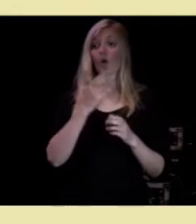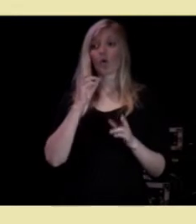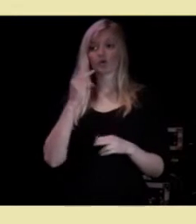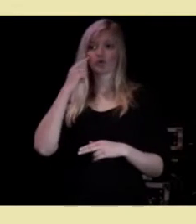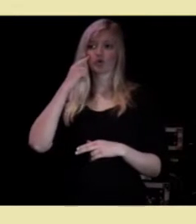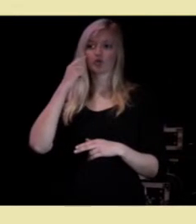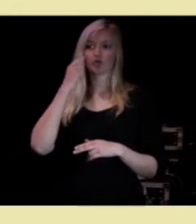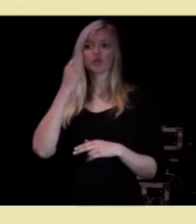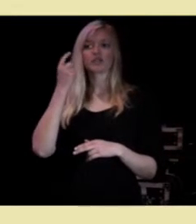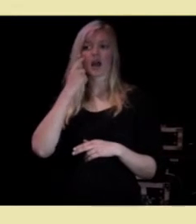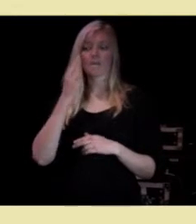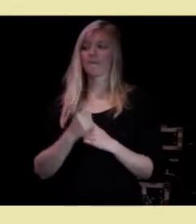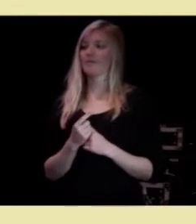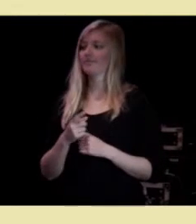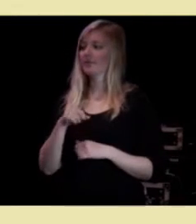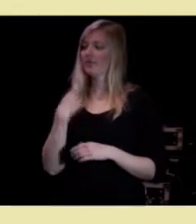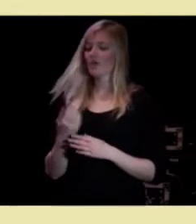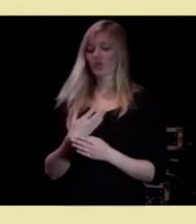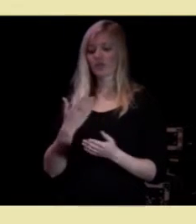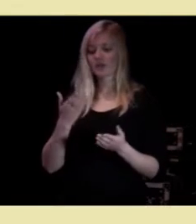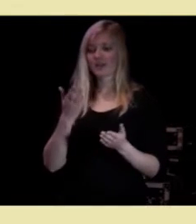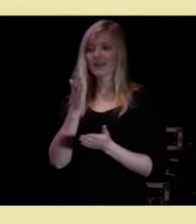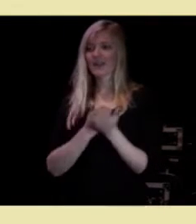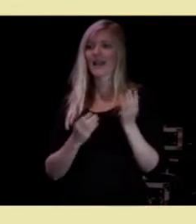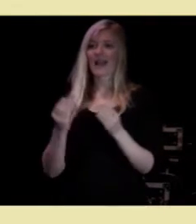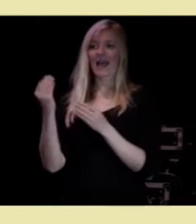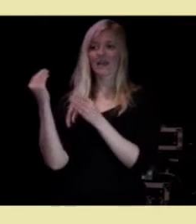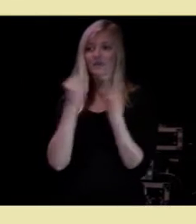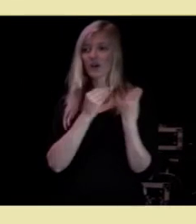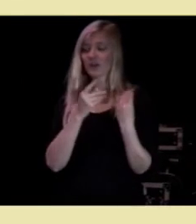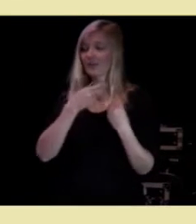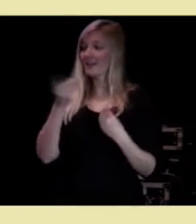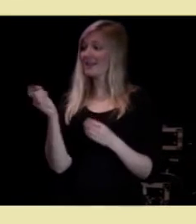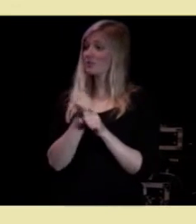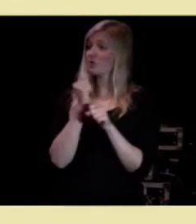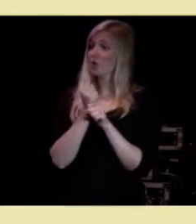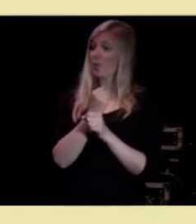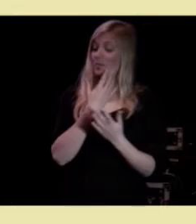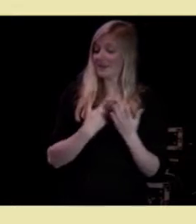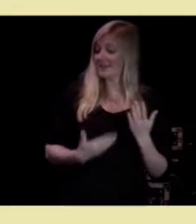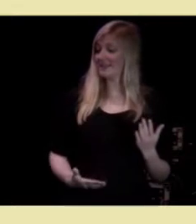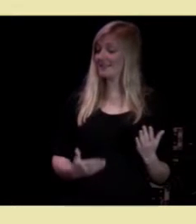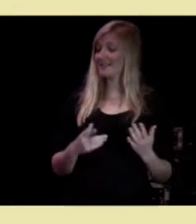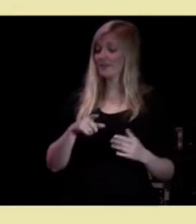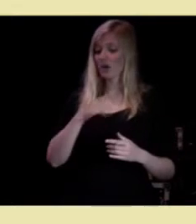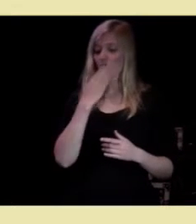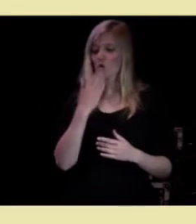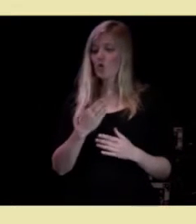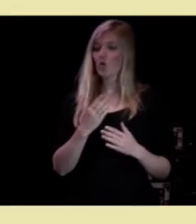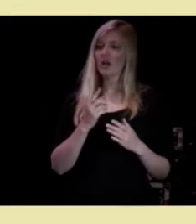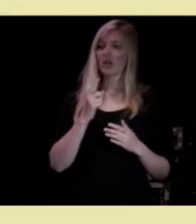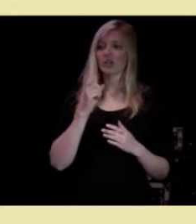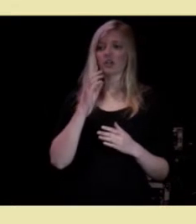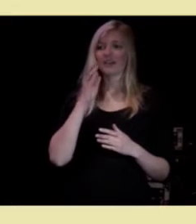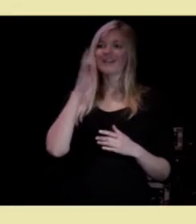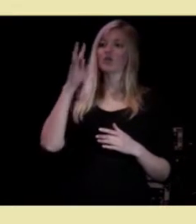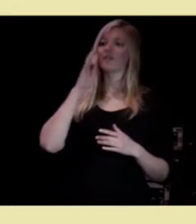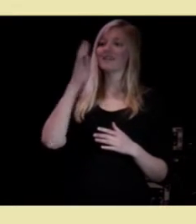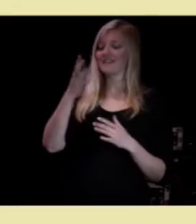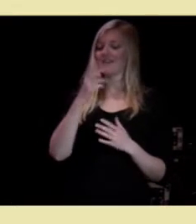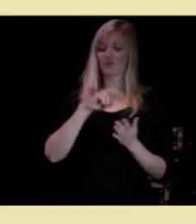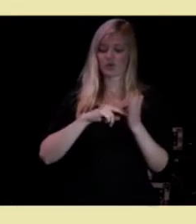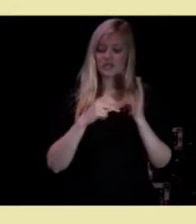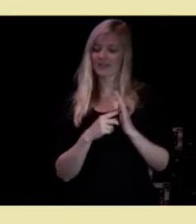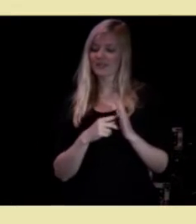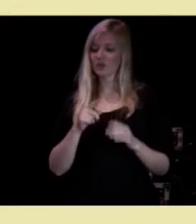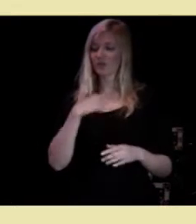vi har fått tatt del I erfaringer fra dere som jobber I tjenesten. Med gode, innovative prosjekter som jeg håper